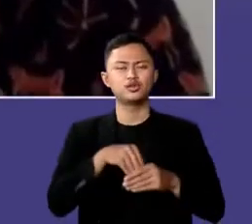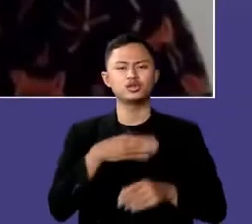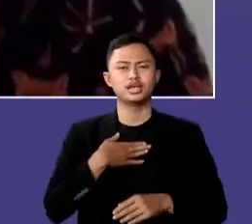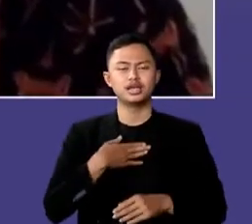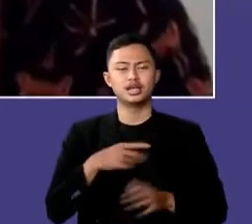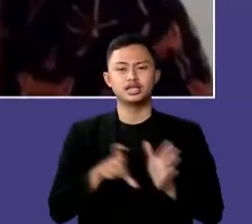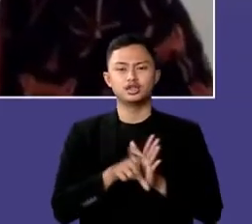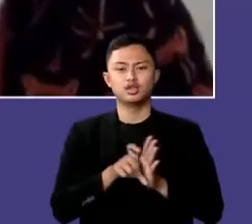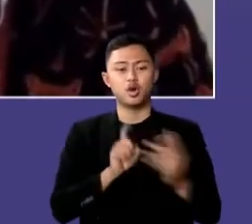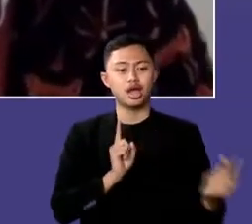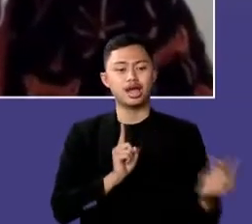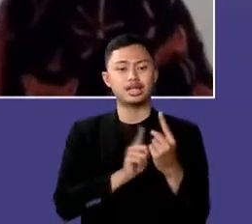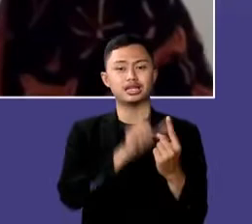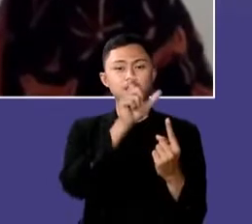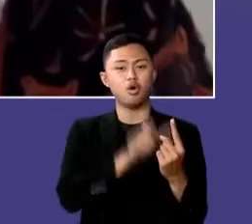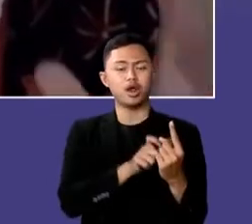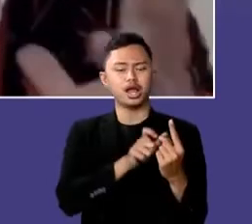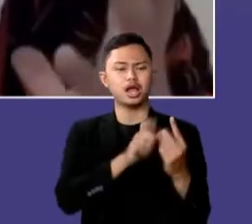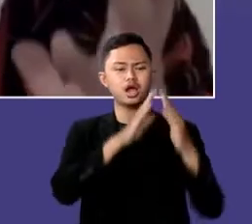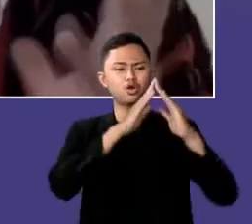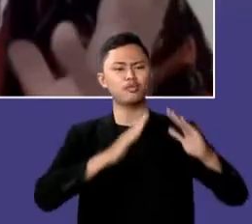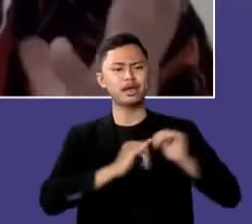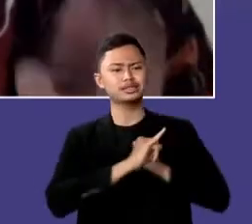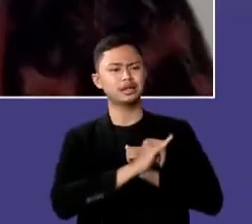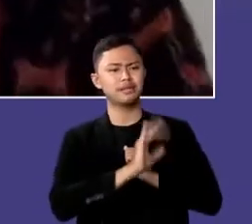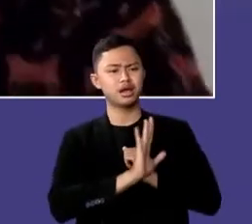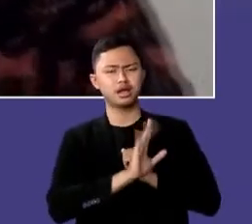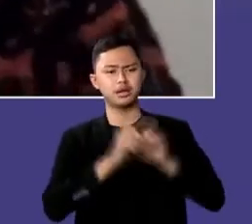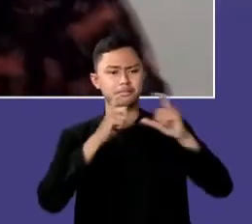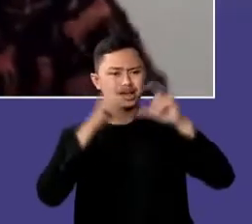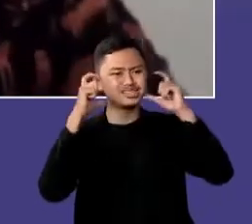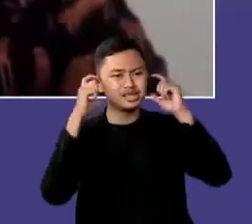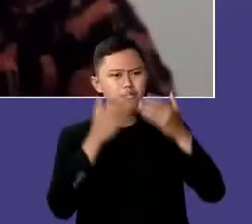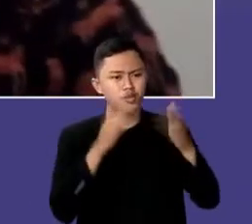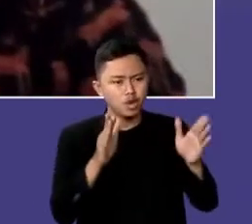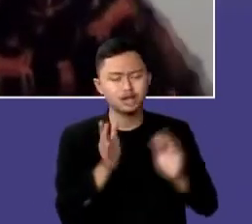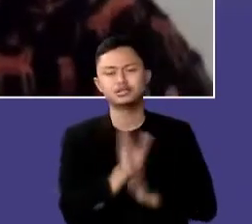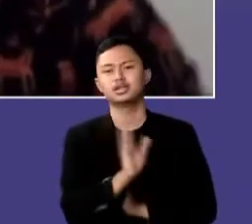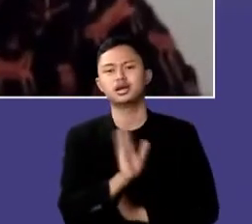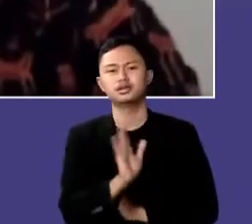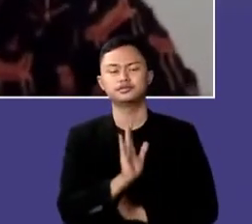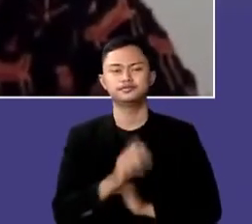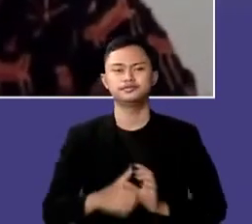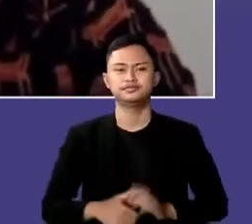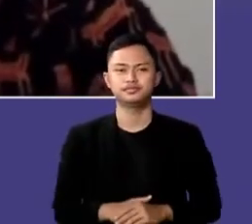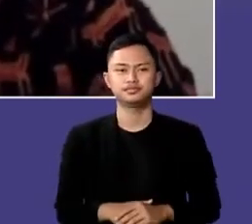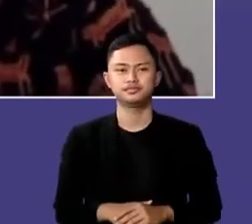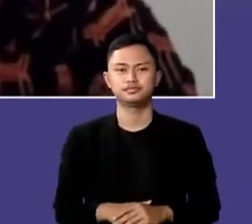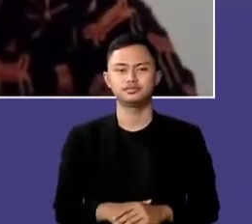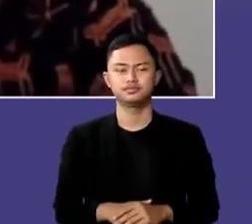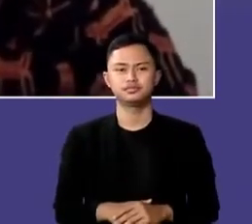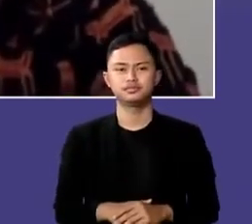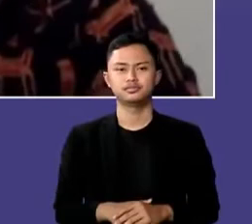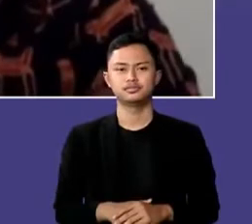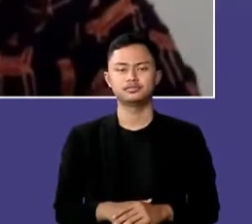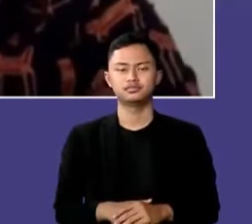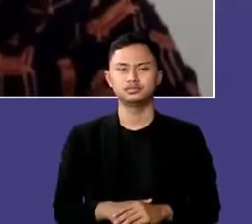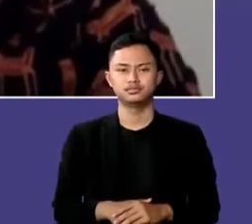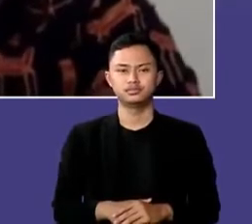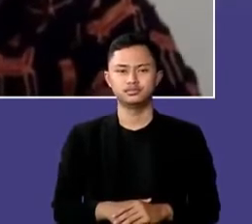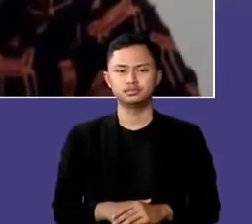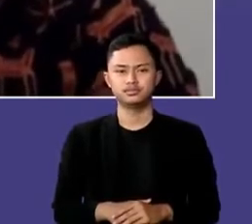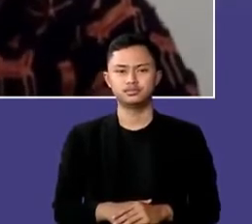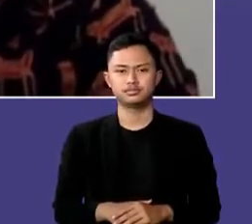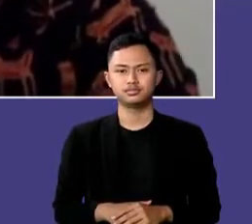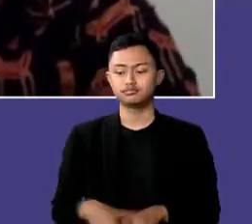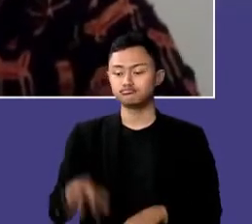selama kita kontak dengan orang yang tidak tinggal serumah jangan lepas maskernya Nah kalau Bagaimana cara